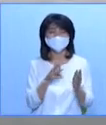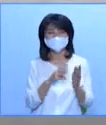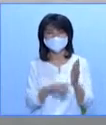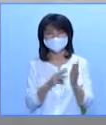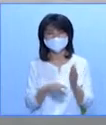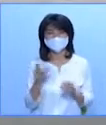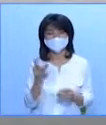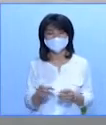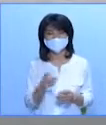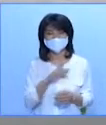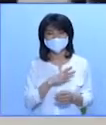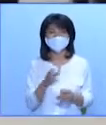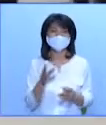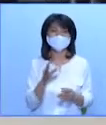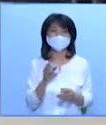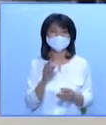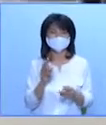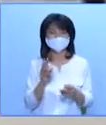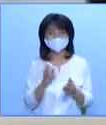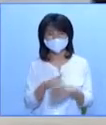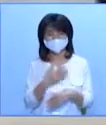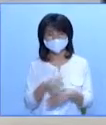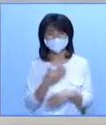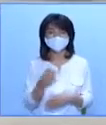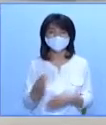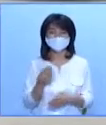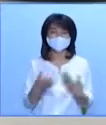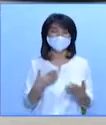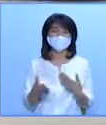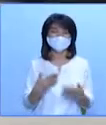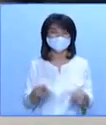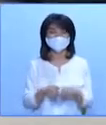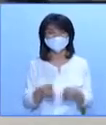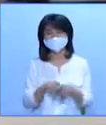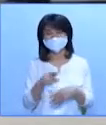әкімшілік жауапкершілікке тартылған. Мөлдір Сағидолла, Әмір Ерланұлы, Ертіс ақпарат.